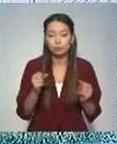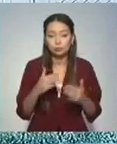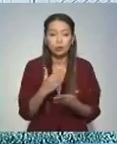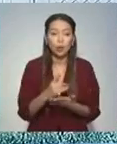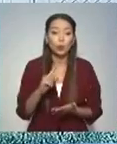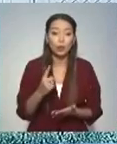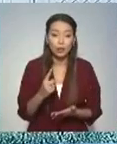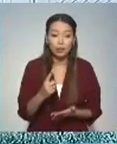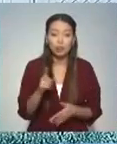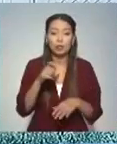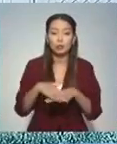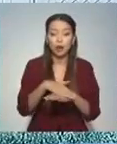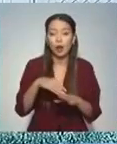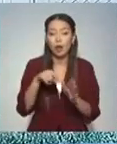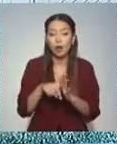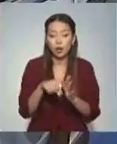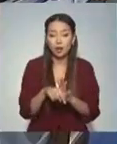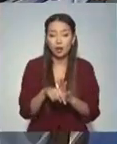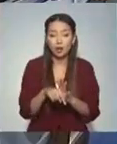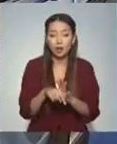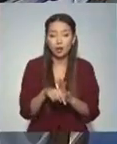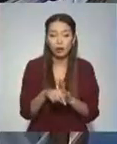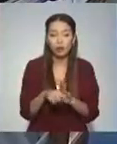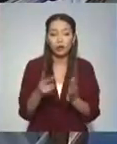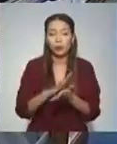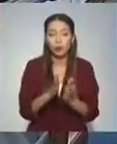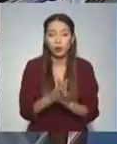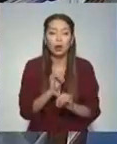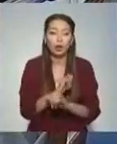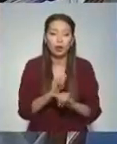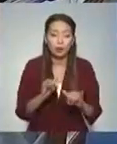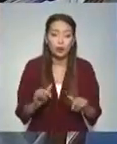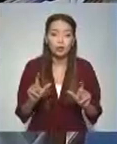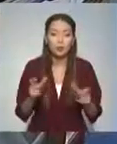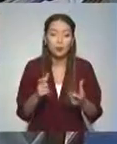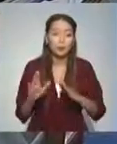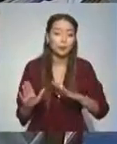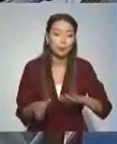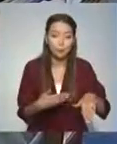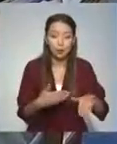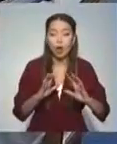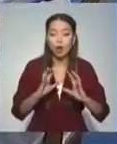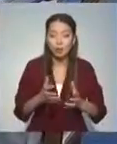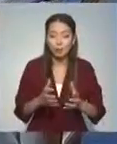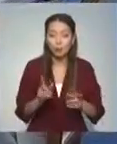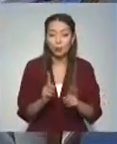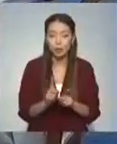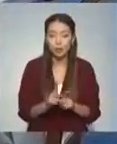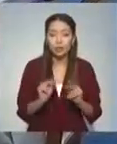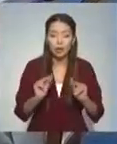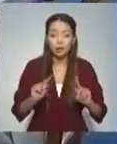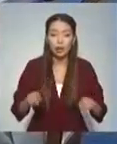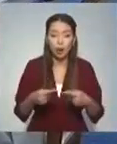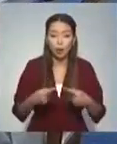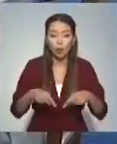Өйткені халықтар арасындағы келісімді нығайтып, пандемиядан кейінгі әлемде әділетті қоғам